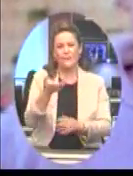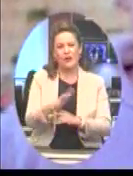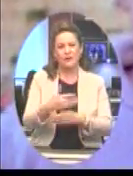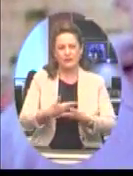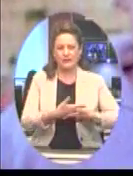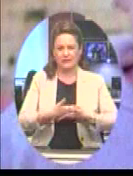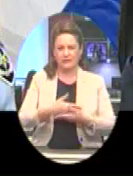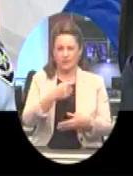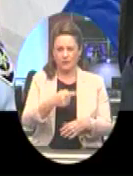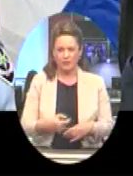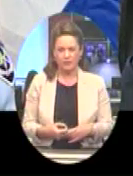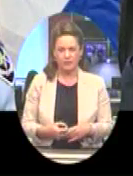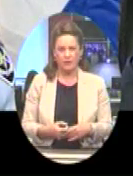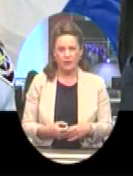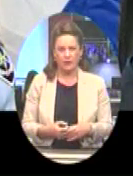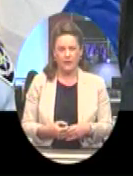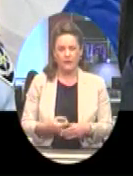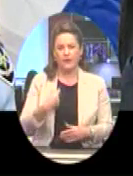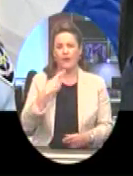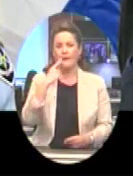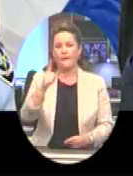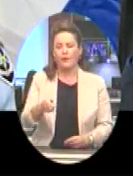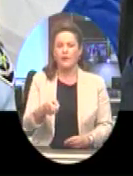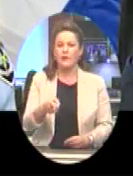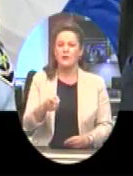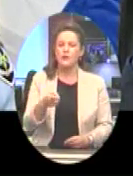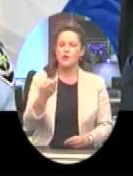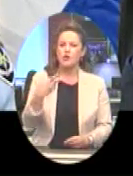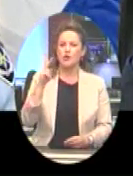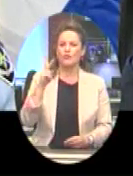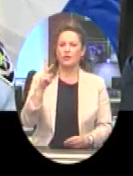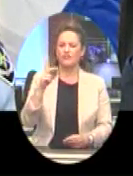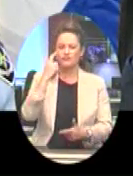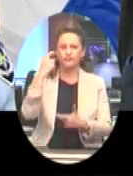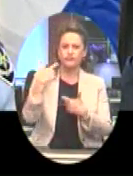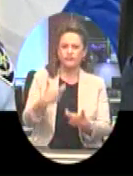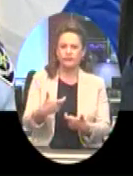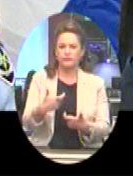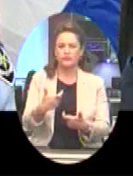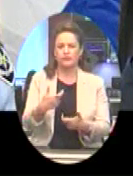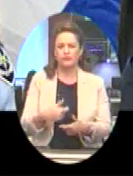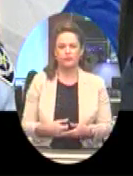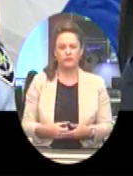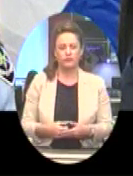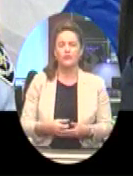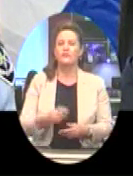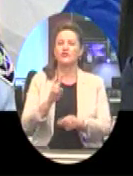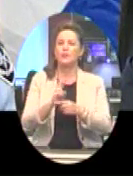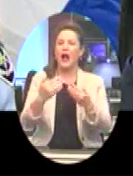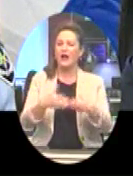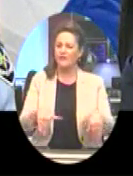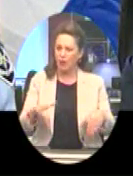זיסל בראון. הוריתי לתגבור כוחות לרבות פלוגות נוספות של מג"ב שנכנסות